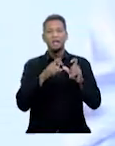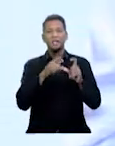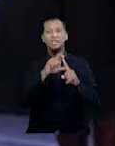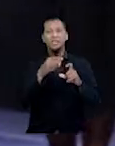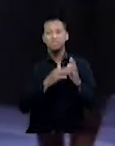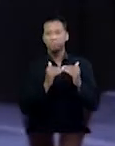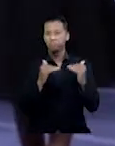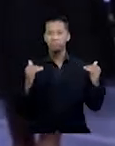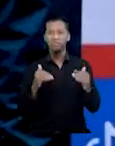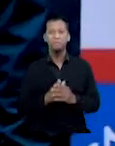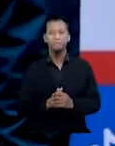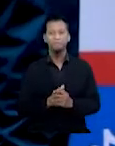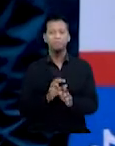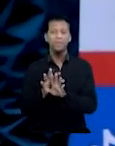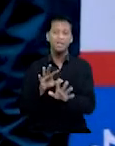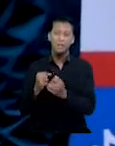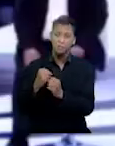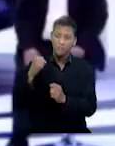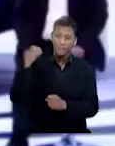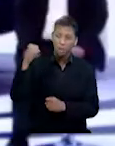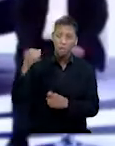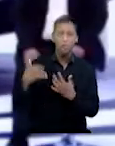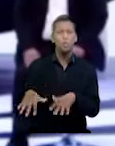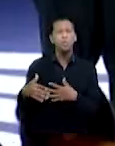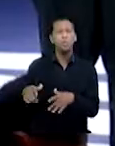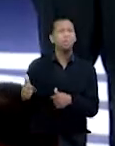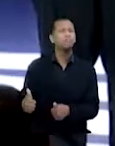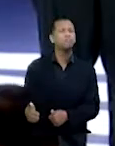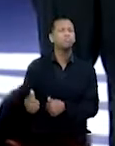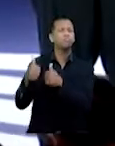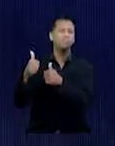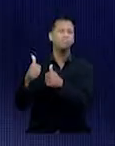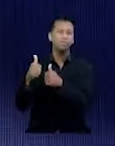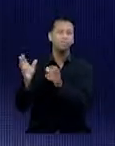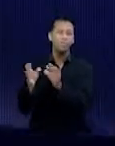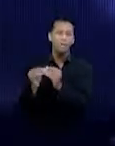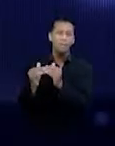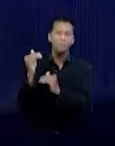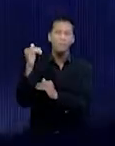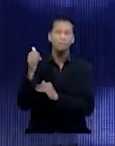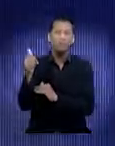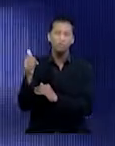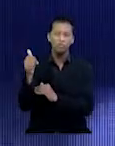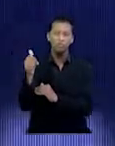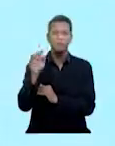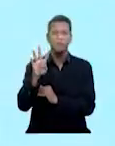membuat Partai Perindo satu-satunya partai non-parlemen yang elektabilitasnya hampir memenuhi ambang batas parlemen 4%.